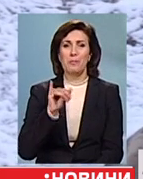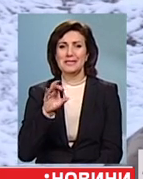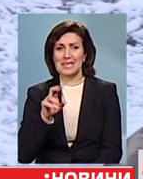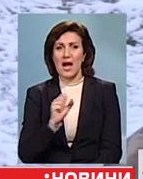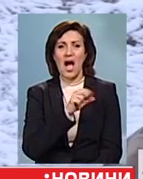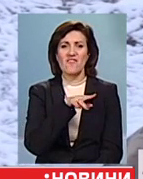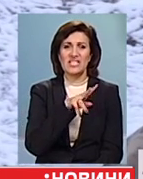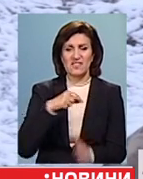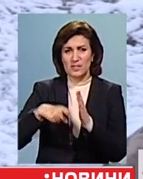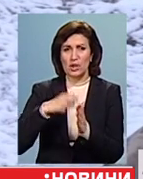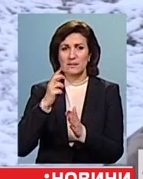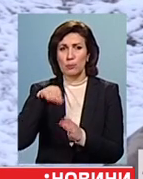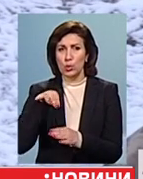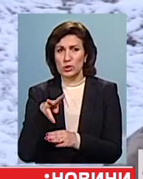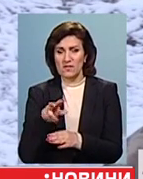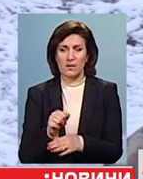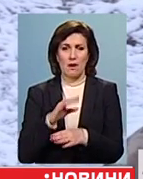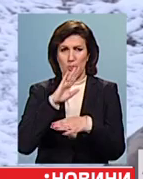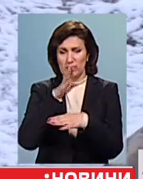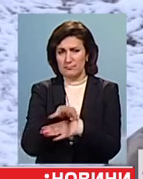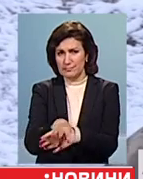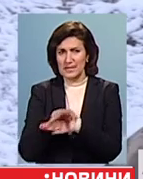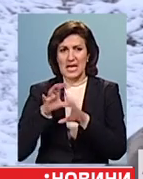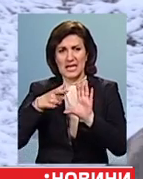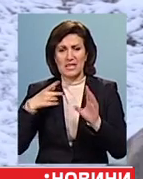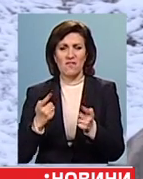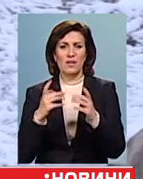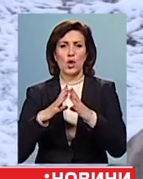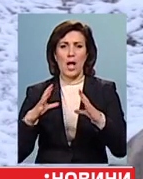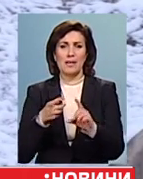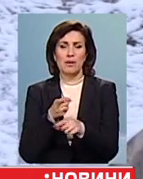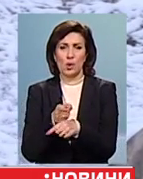Авдіївці та шахті «Бутівка» противник відкривав вогонь з гранатометів та великокаліберних кулеметів.